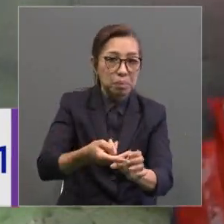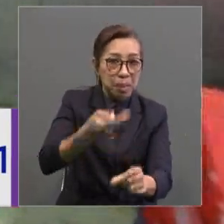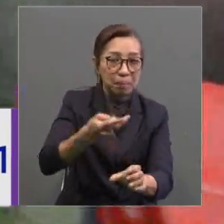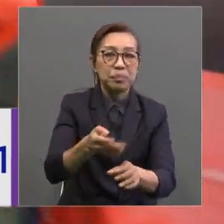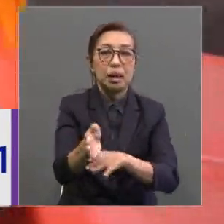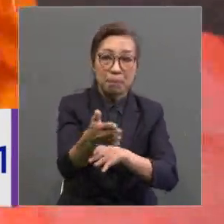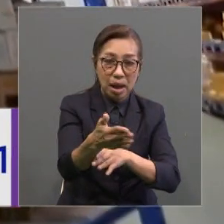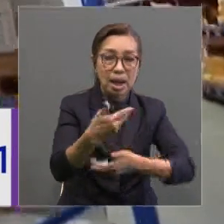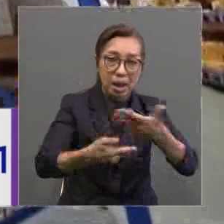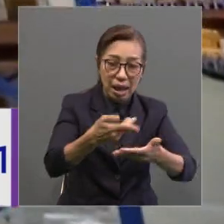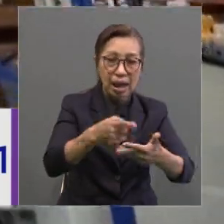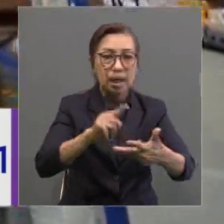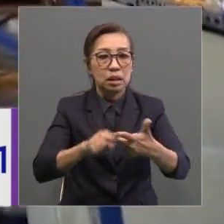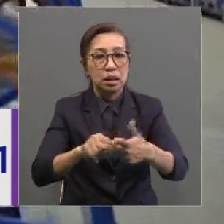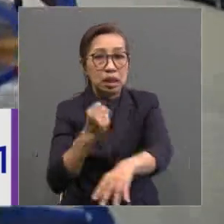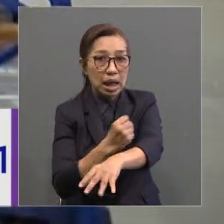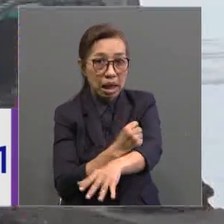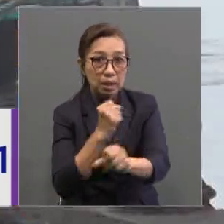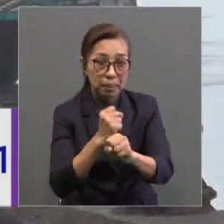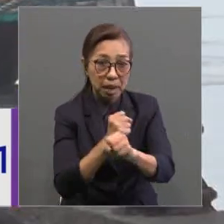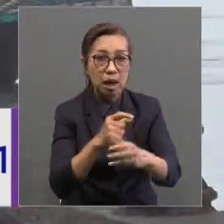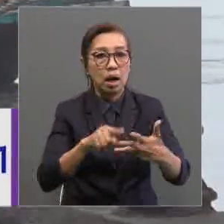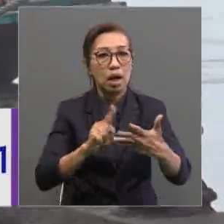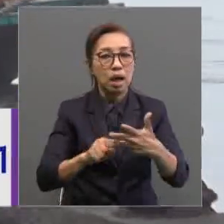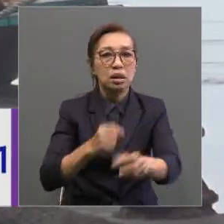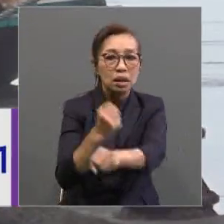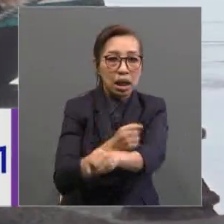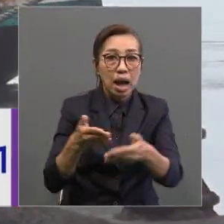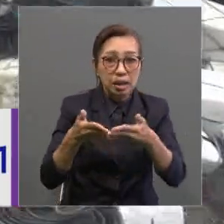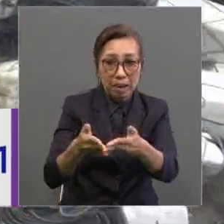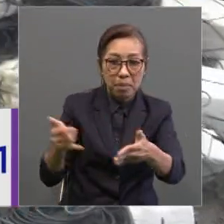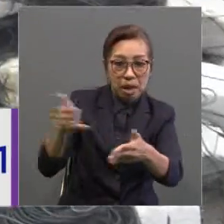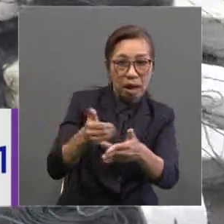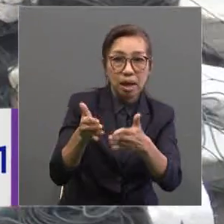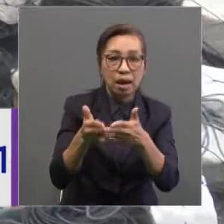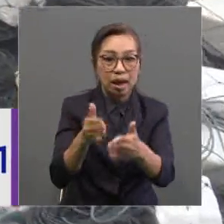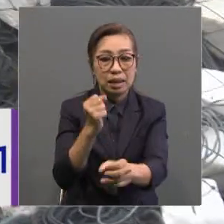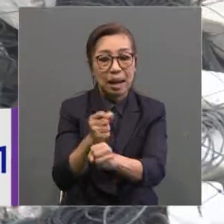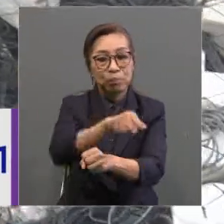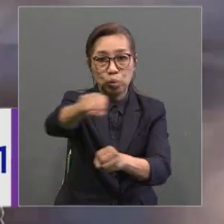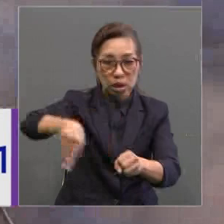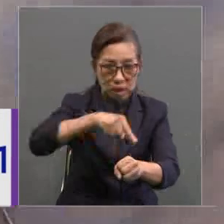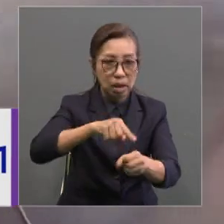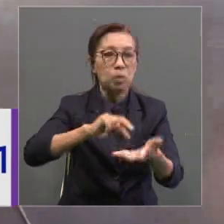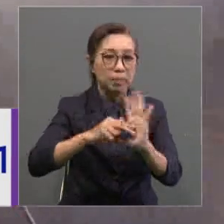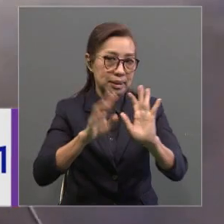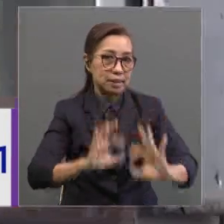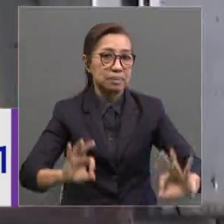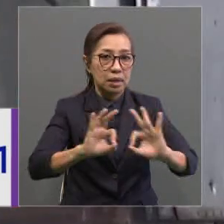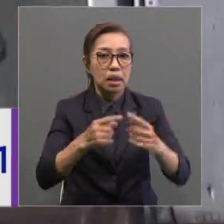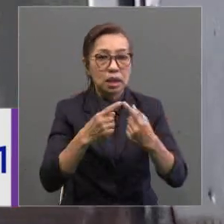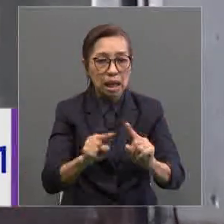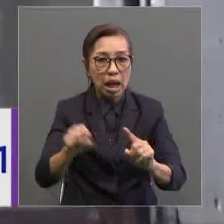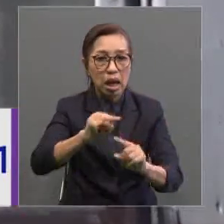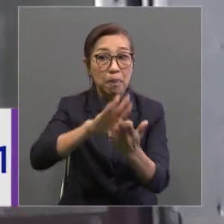ำงานอุตสาหกรรมที่เกี่ยวเนื่องไปจนถึงแรงงานในภาคการประมงซึ่งถือเป็นต้นทุนของวัตถุดิบอย่างไรก็ตามค